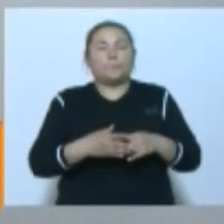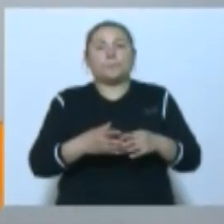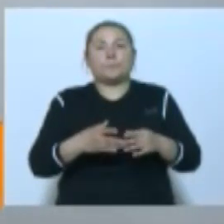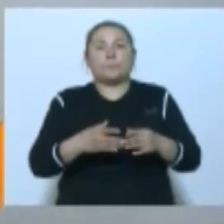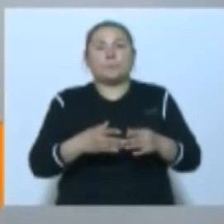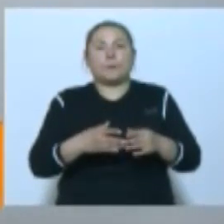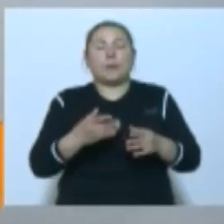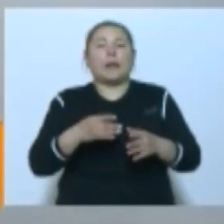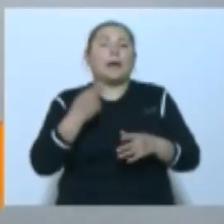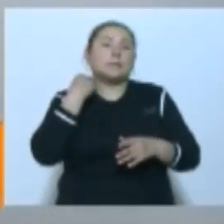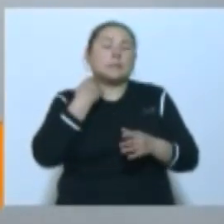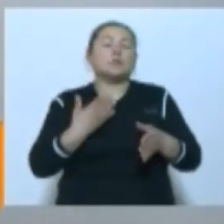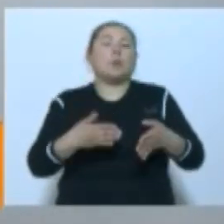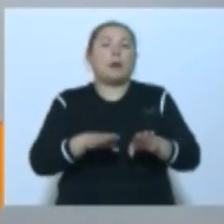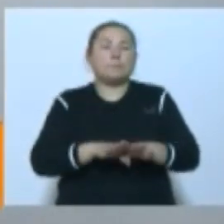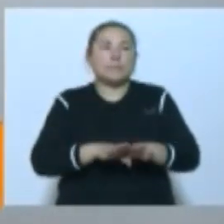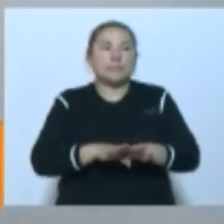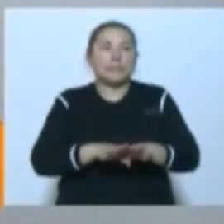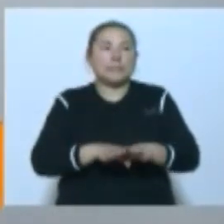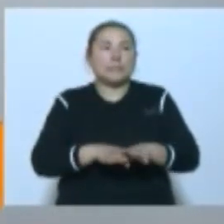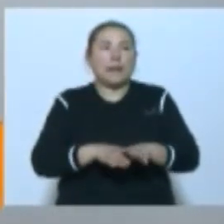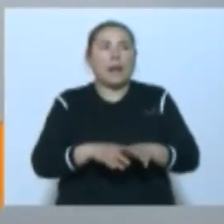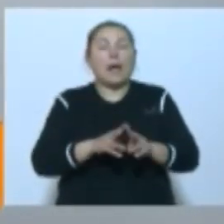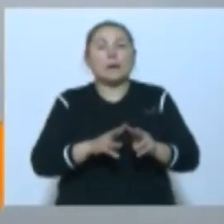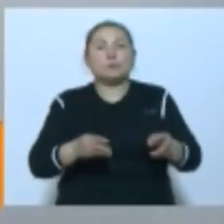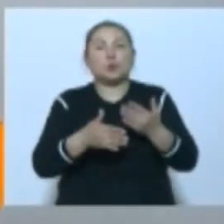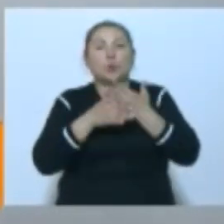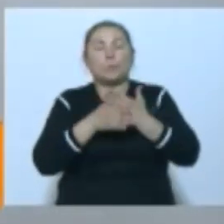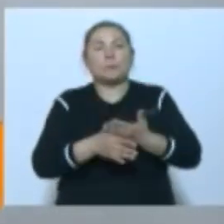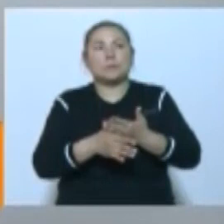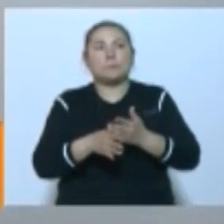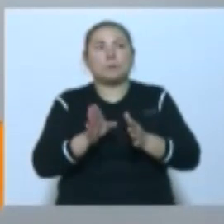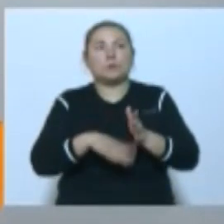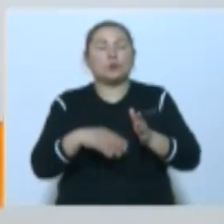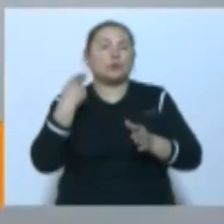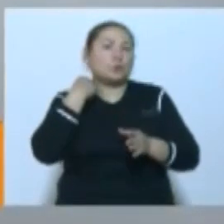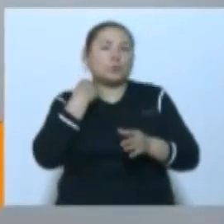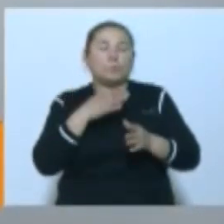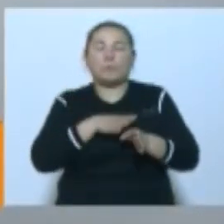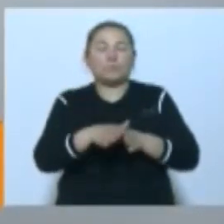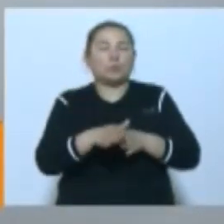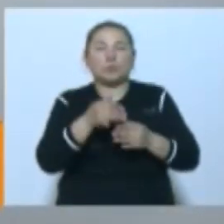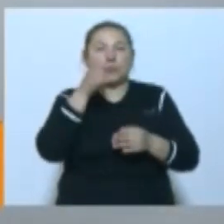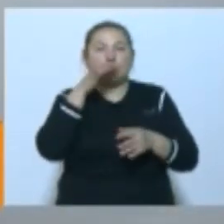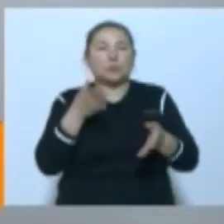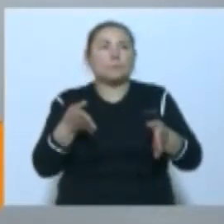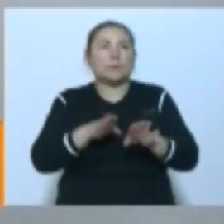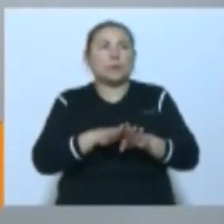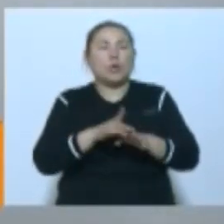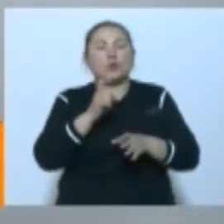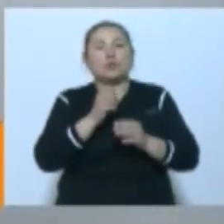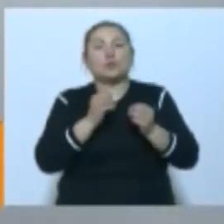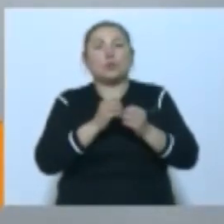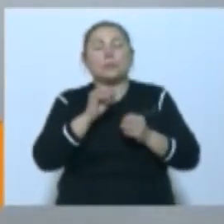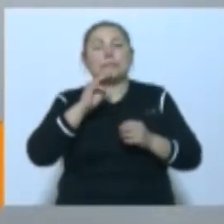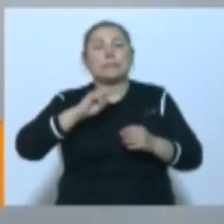сомамен біз қарыздарды жабамыз. Енді әкімшіліктің көмексіз бүкіл қарыздарды жаба алмаймыз. Күні кеше біз 110 миллион